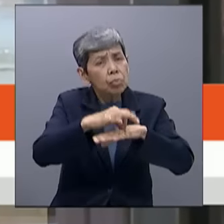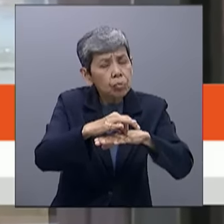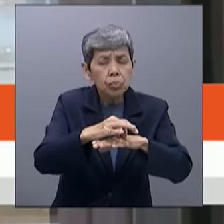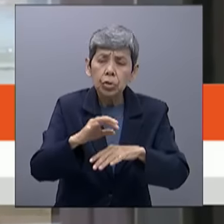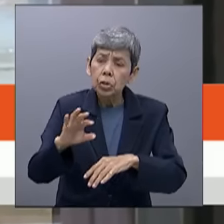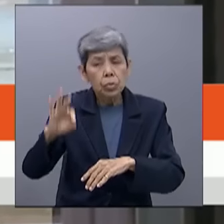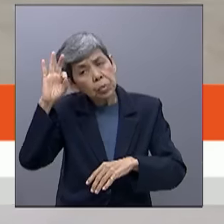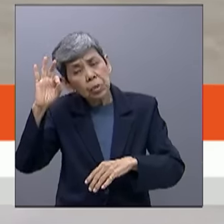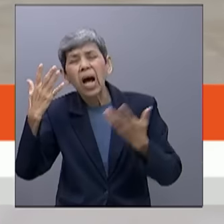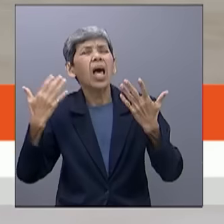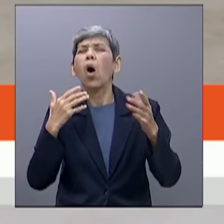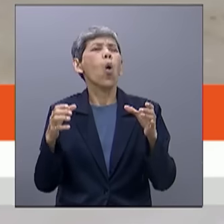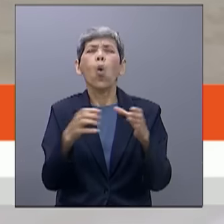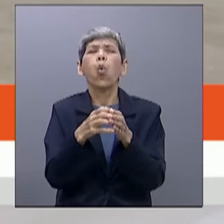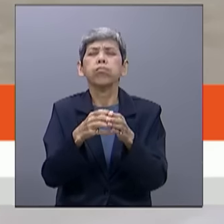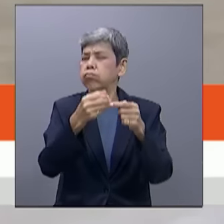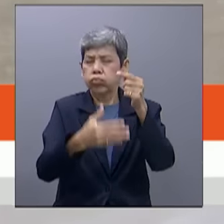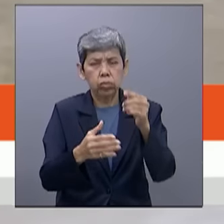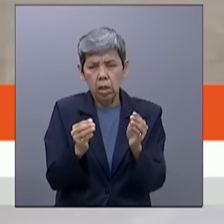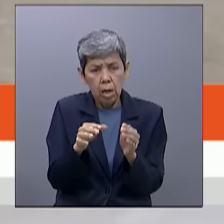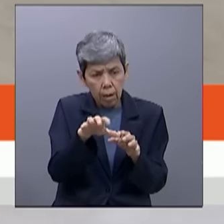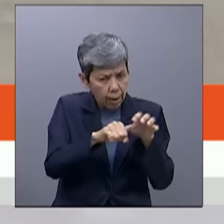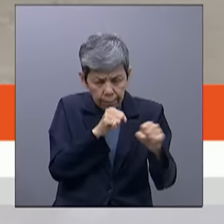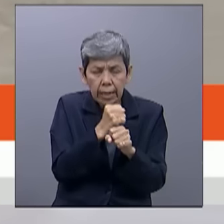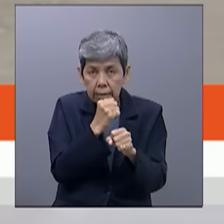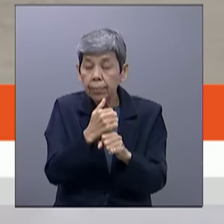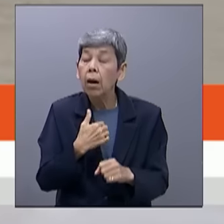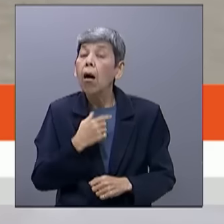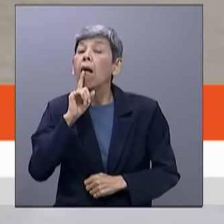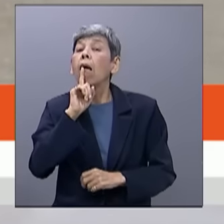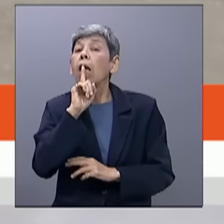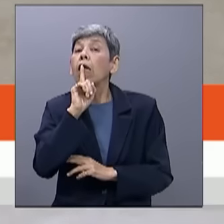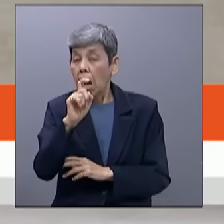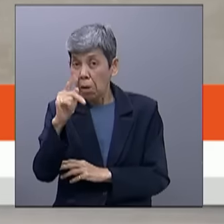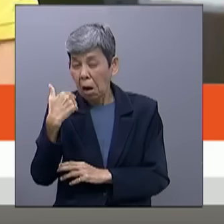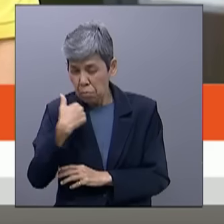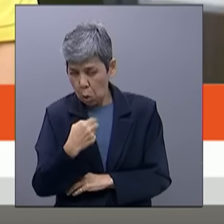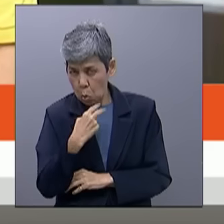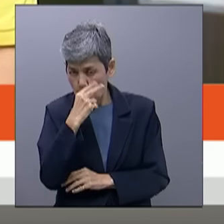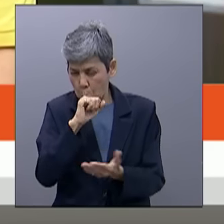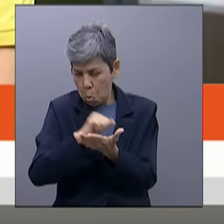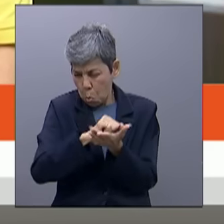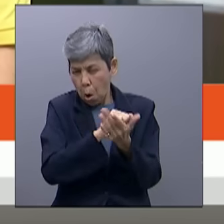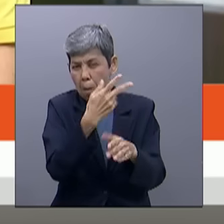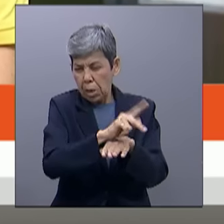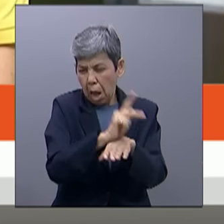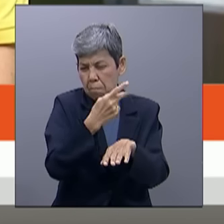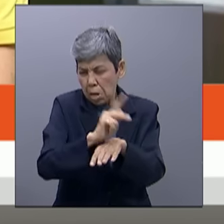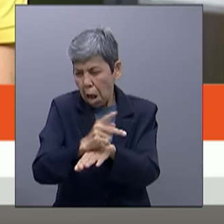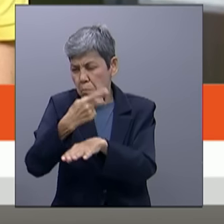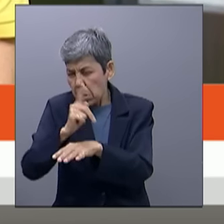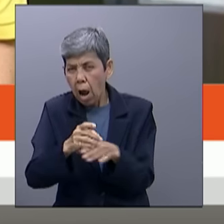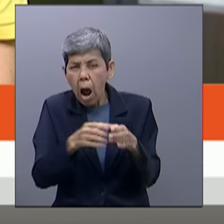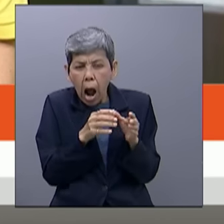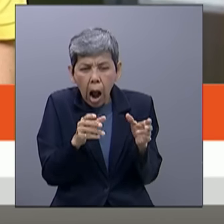ตั้งมันก็ต้องรวมเสียงกันให้ได้มากนะ ดังนั้นข่าวที่ออกมาบอกว่าจับจองเก้าอี้ประธานกรรมาธิการชุดต่างๆกัน